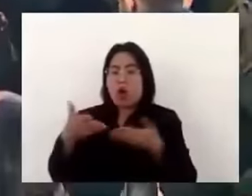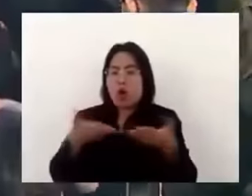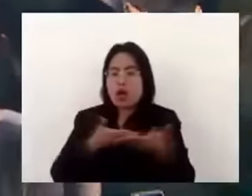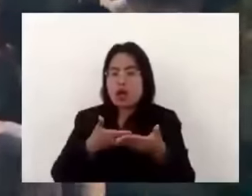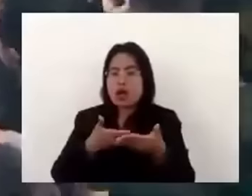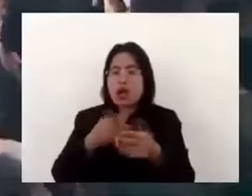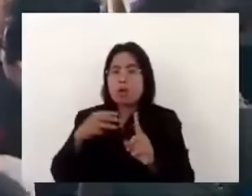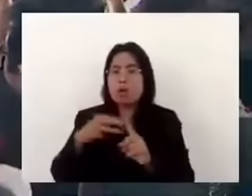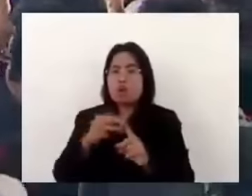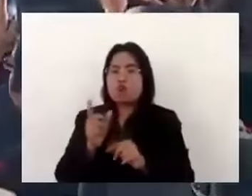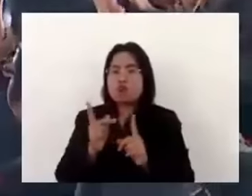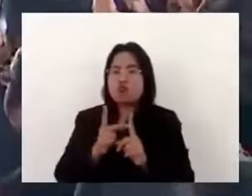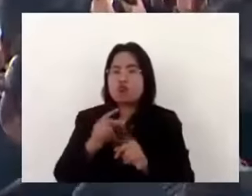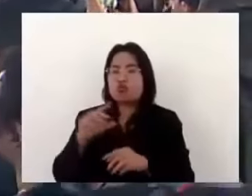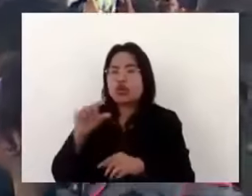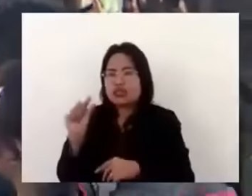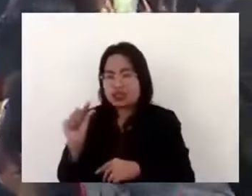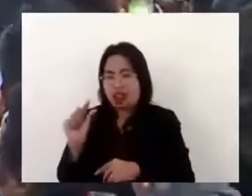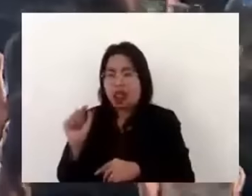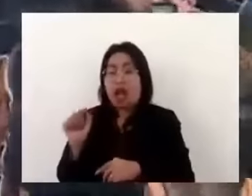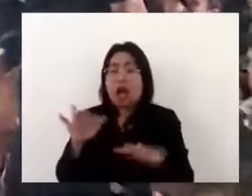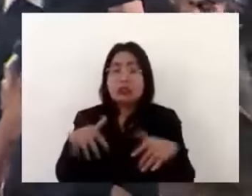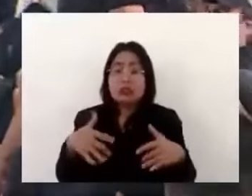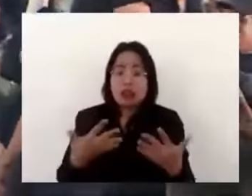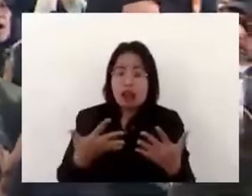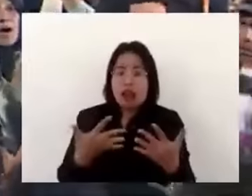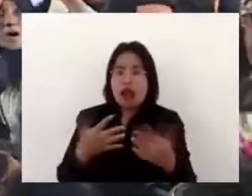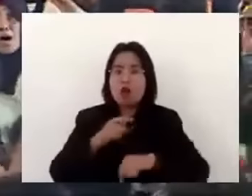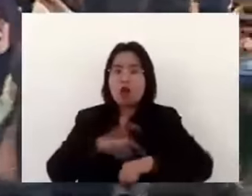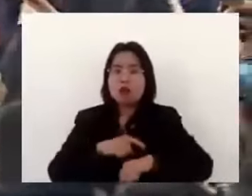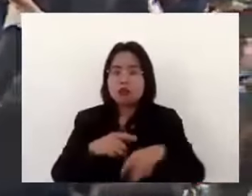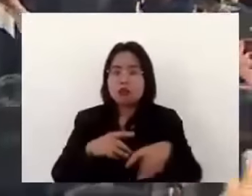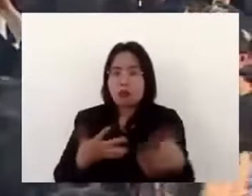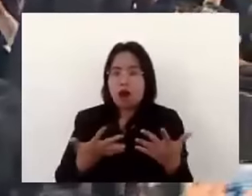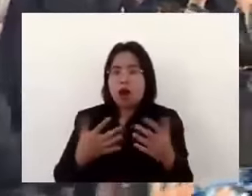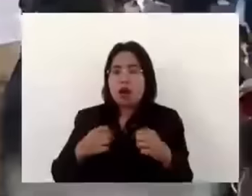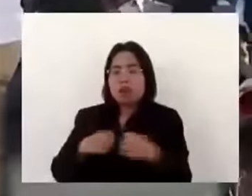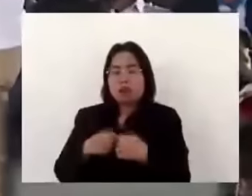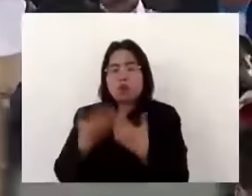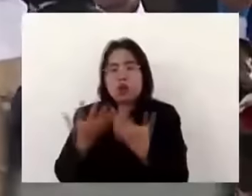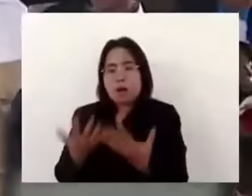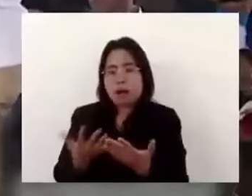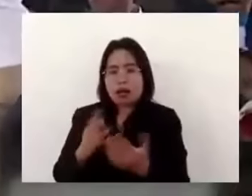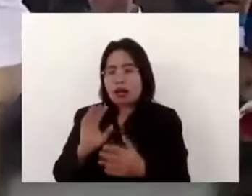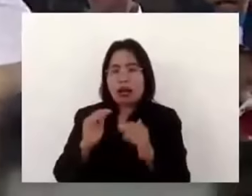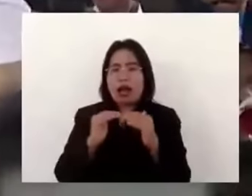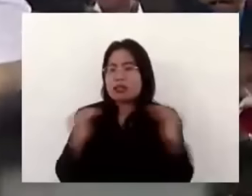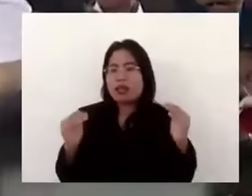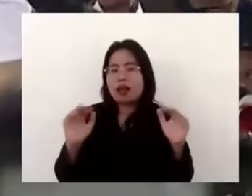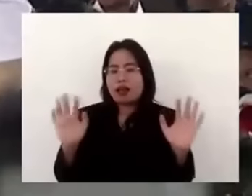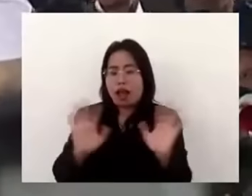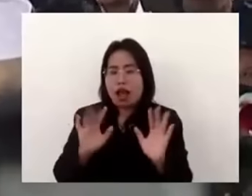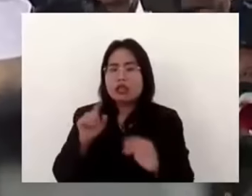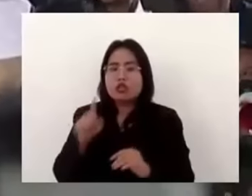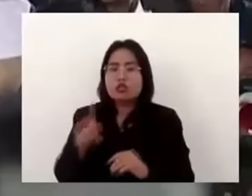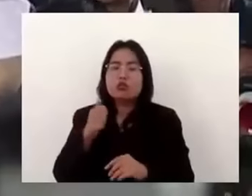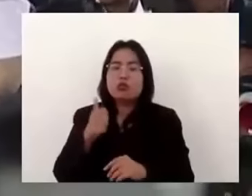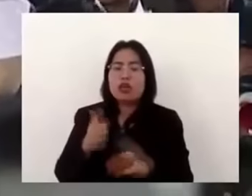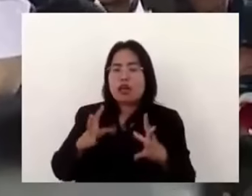kecil sehingga ketika mengungkapkan ketidakadilan Justru malah bisa